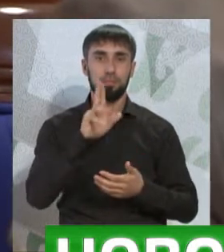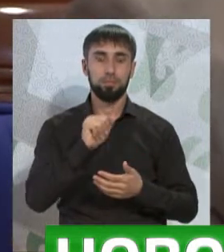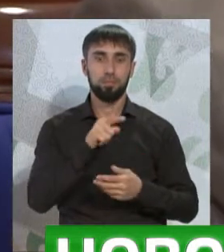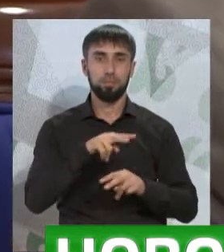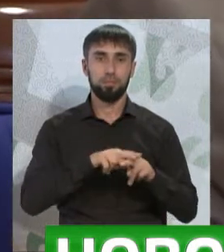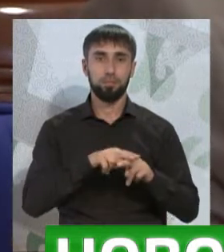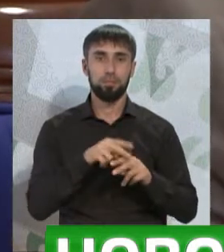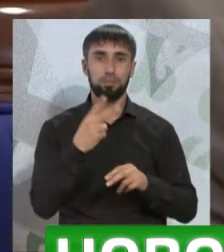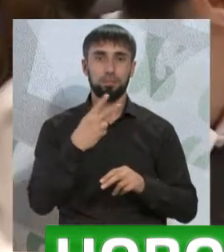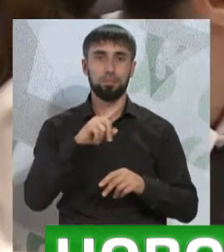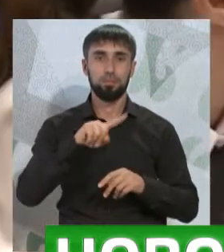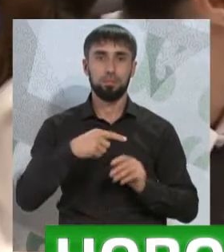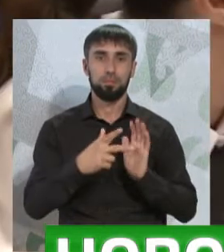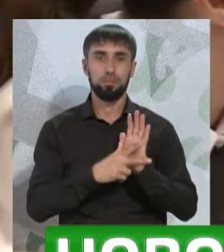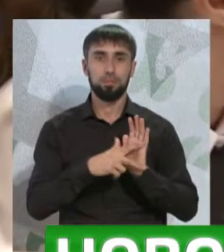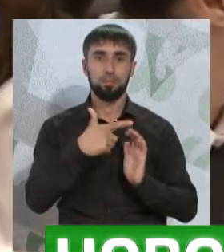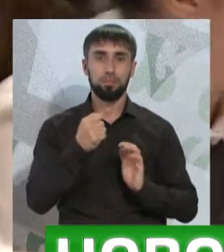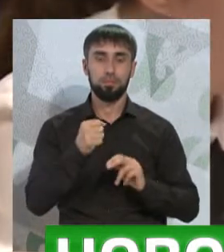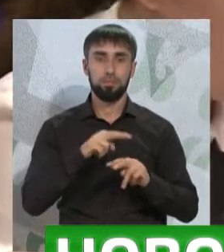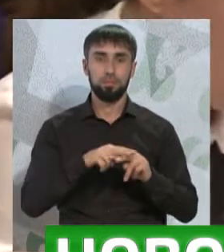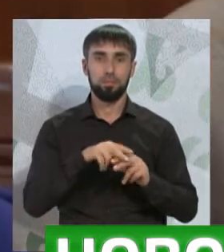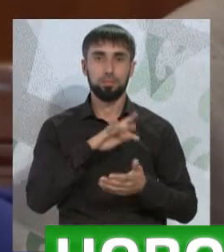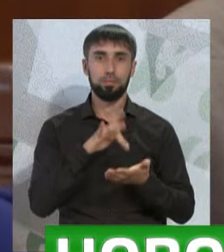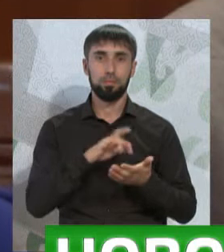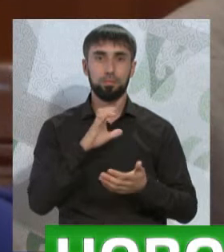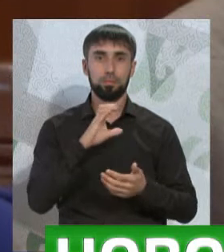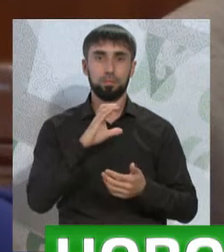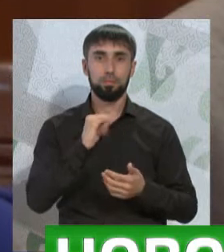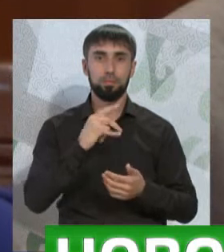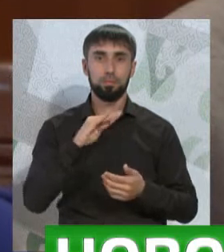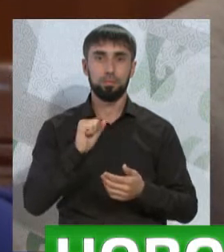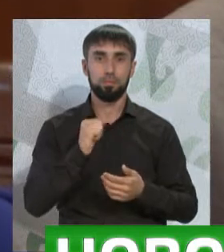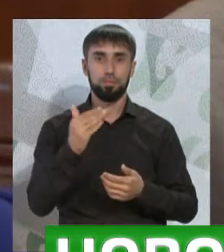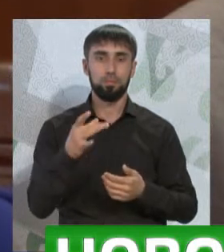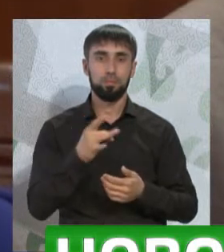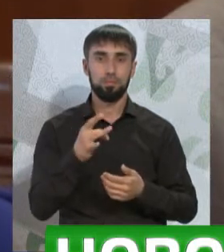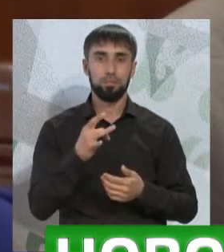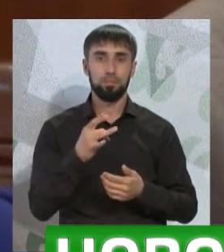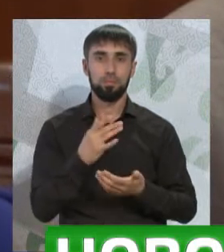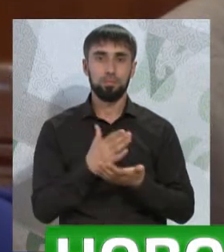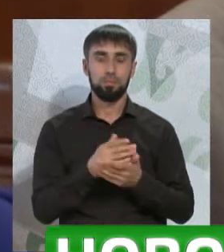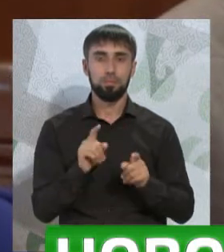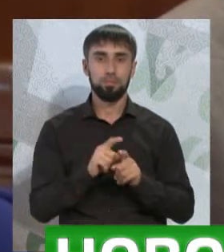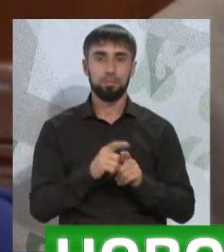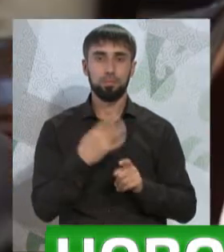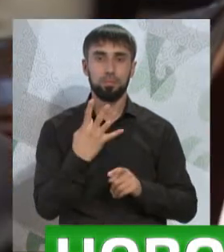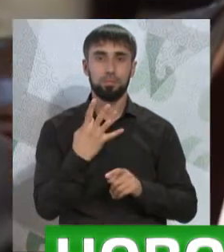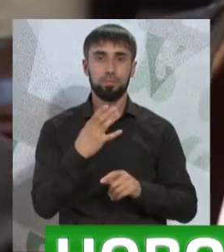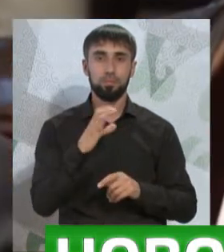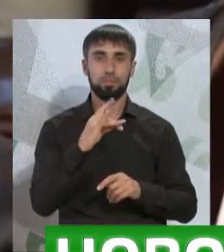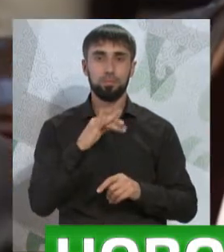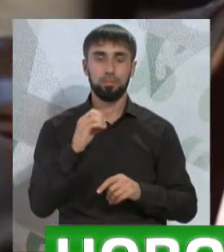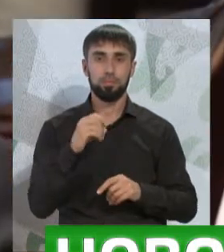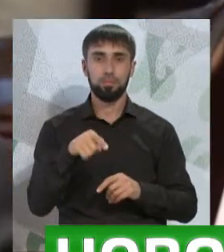составит 20,8 гектара. Город Суджи, муниципальное образование республики, не обеспечено очистными сооружениями. По причине главы